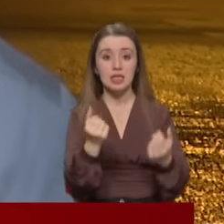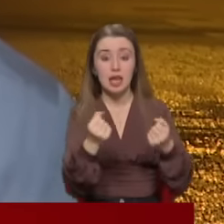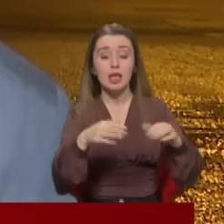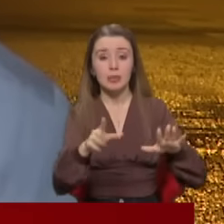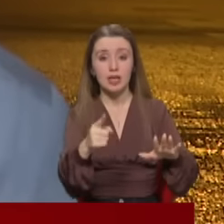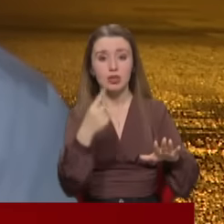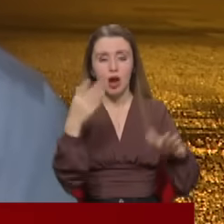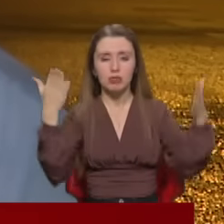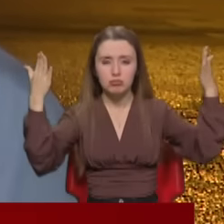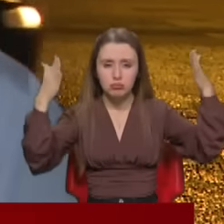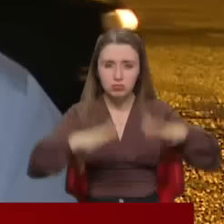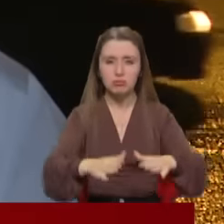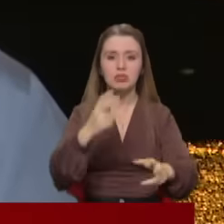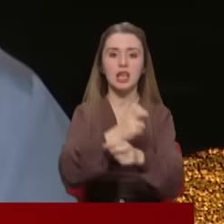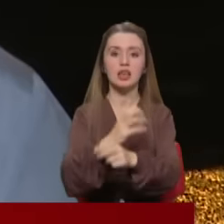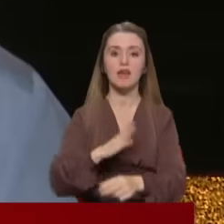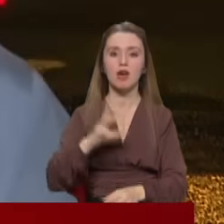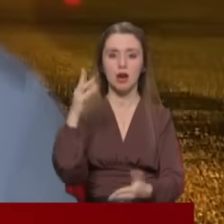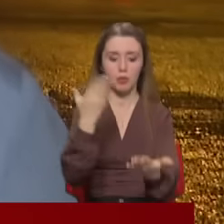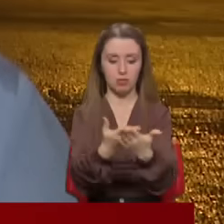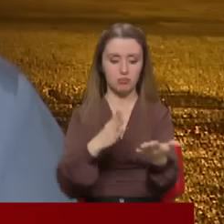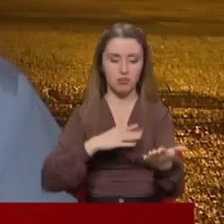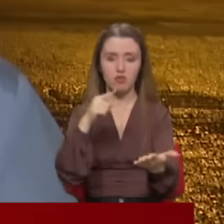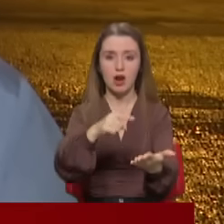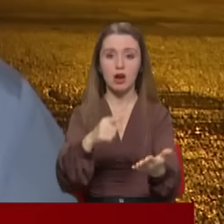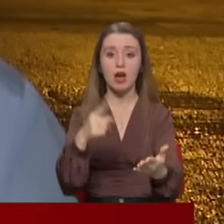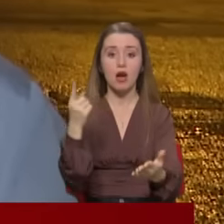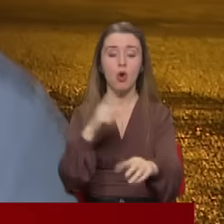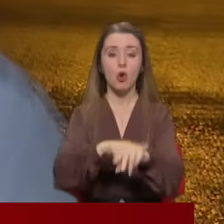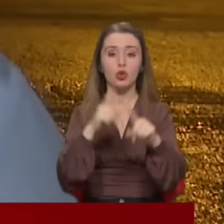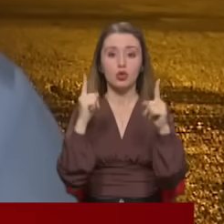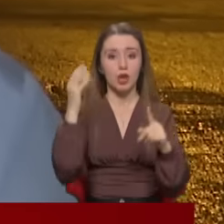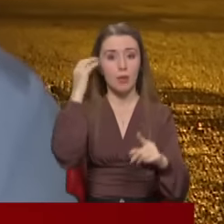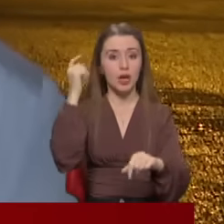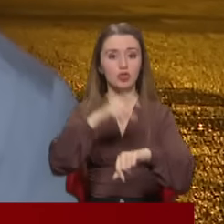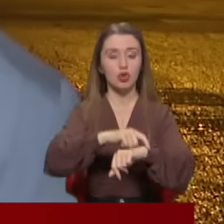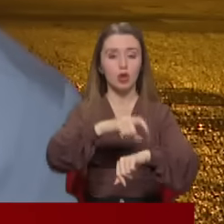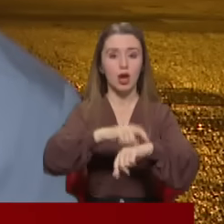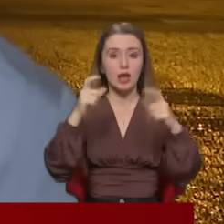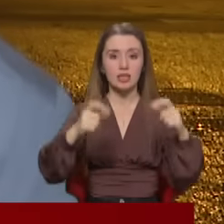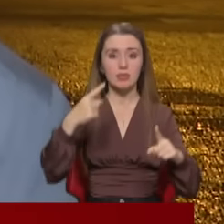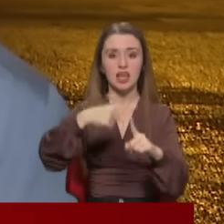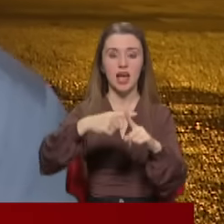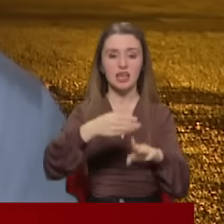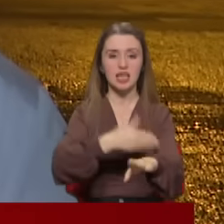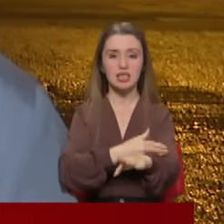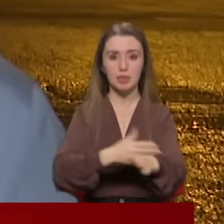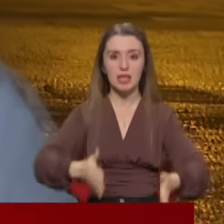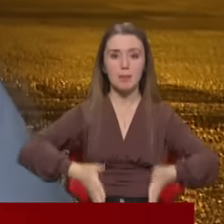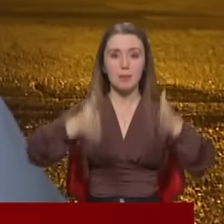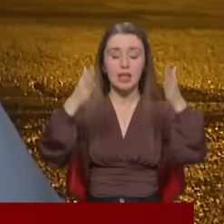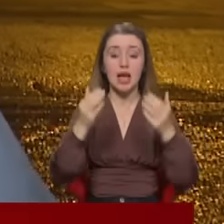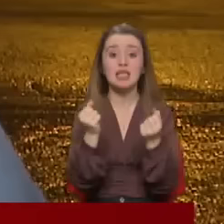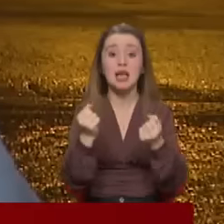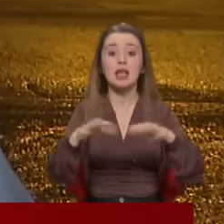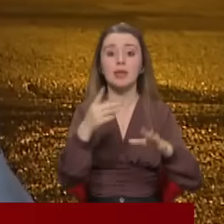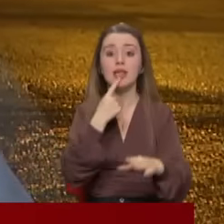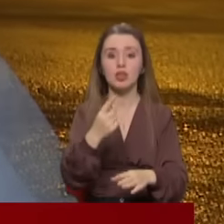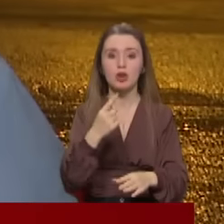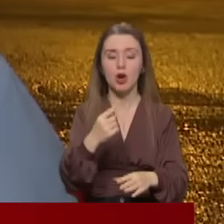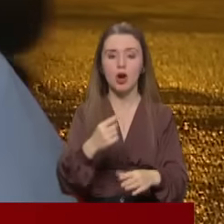deprem anında yıkılacağı raporları mevcut. O dönemin başhekimi hastanemiz ek hizmet binasının depreme dayanıksız olduğunu Sağlık